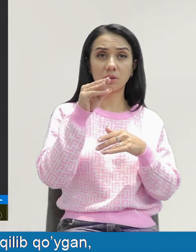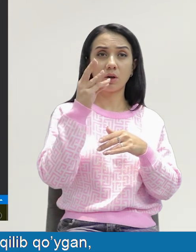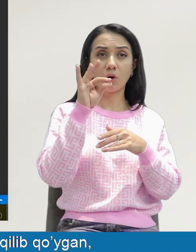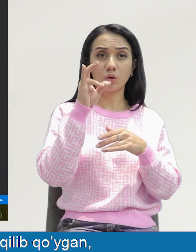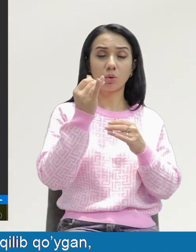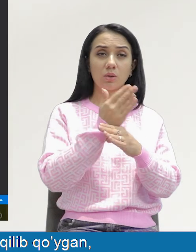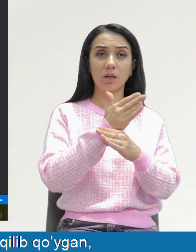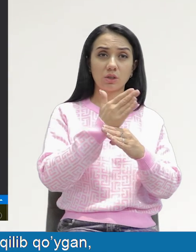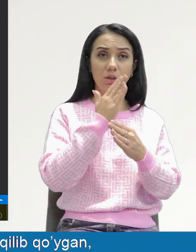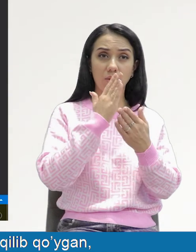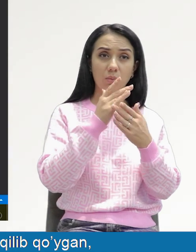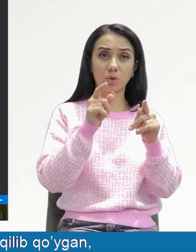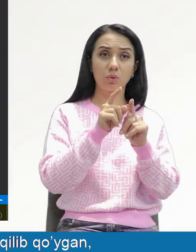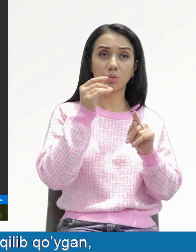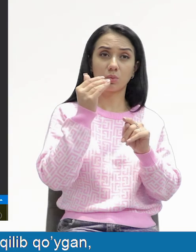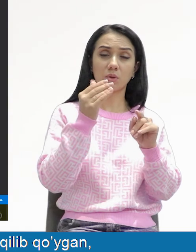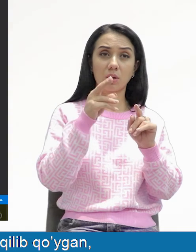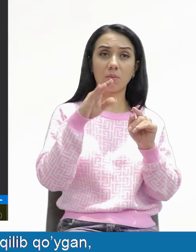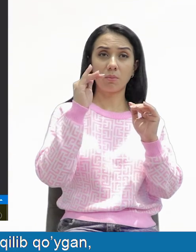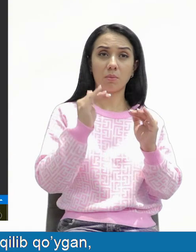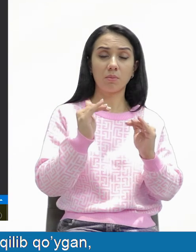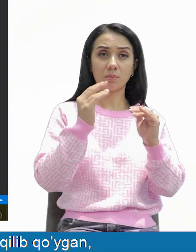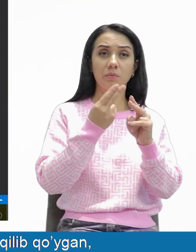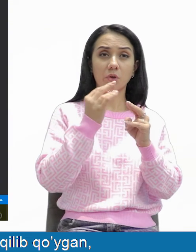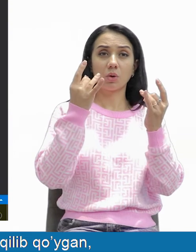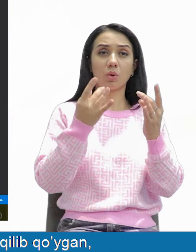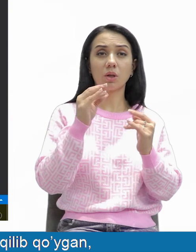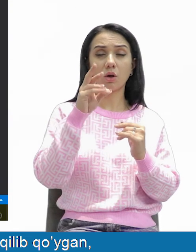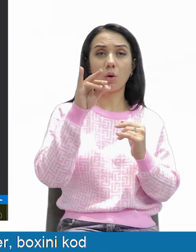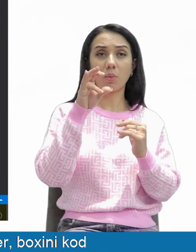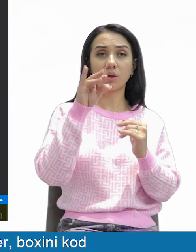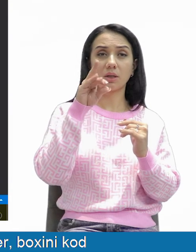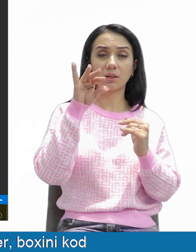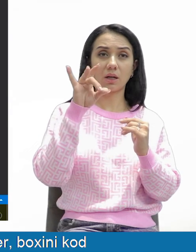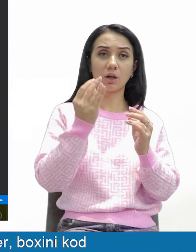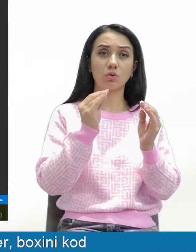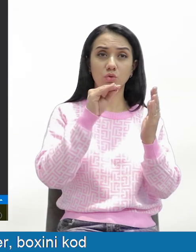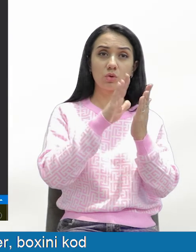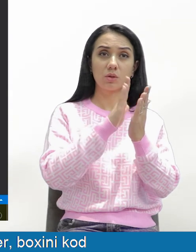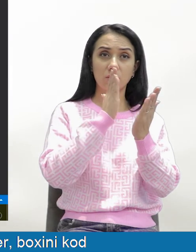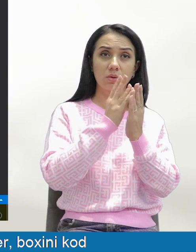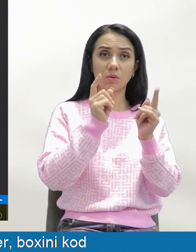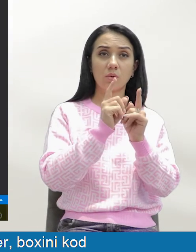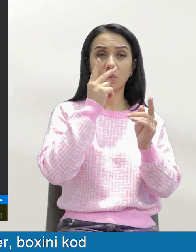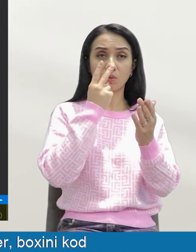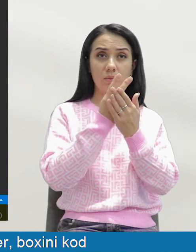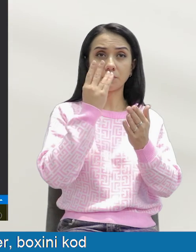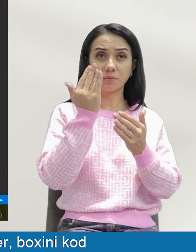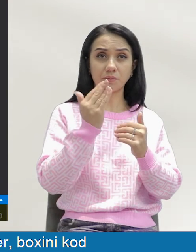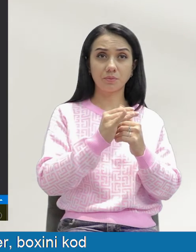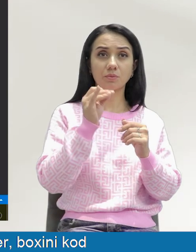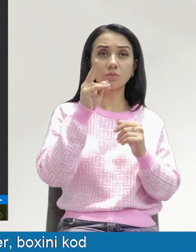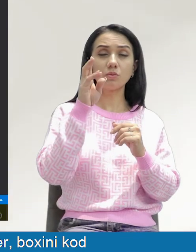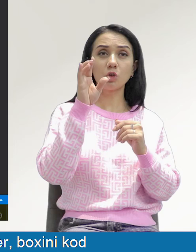turib, mana pastga ham oddiy komponentlar tushadigan qilib qo'ygan. Keyin oxirida bu yerda mana dashboard qilib turib,